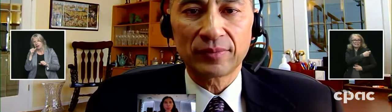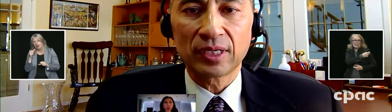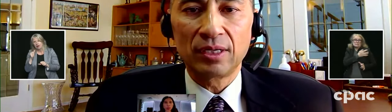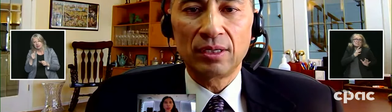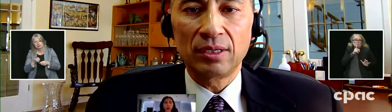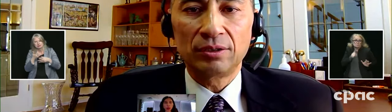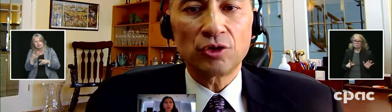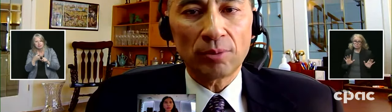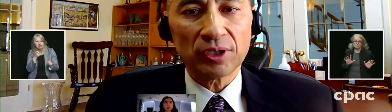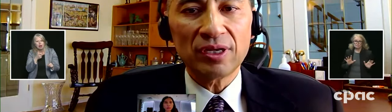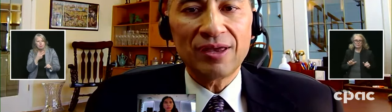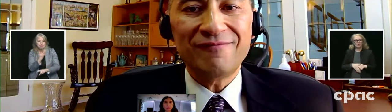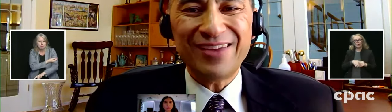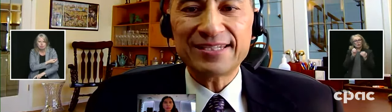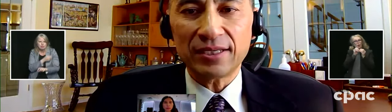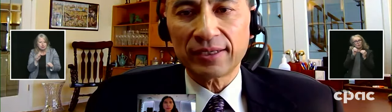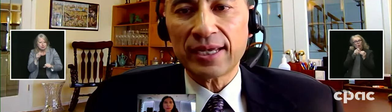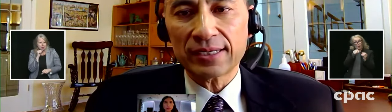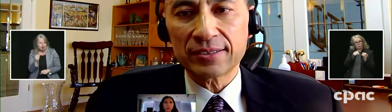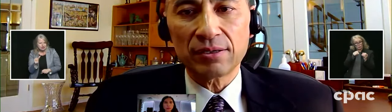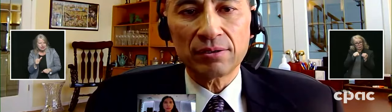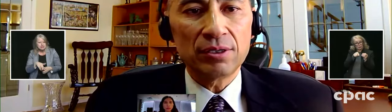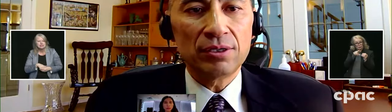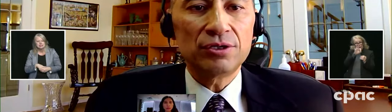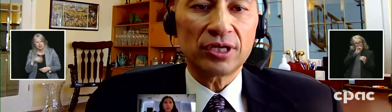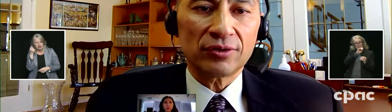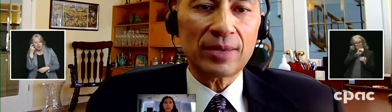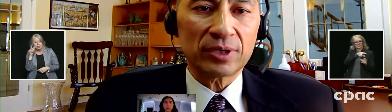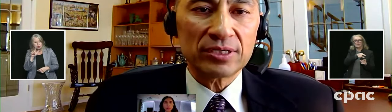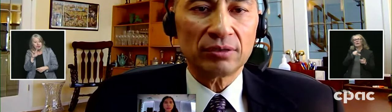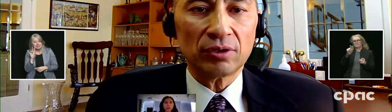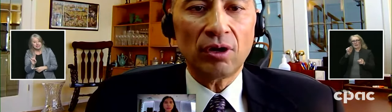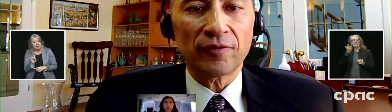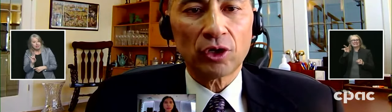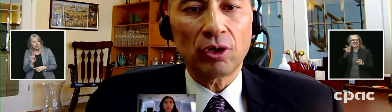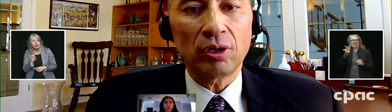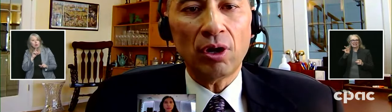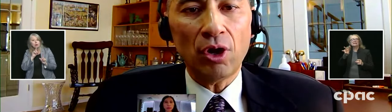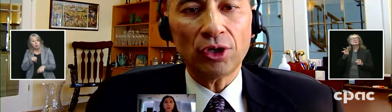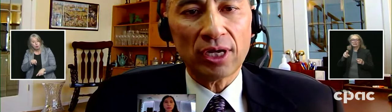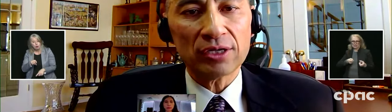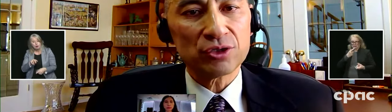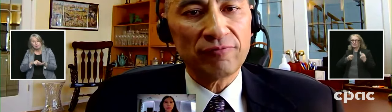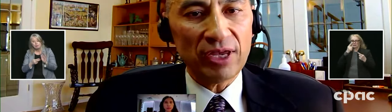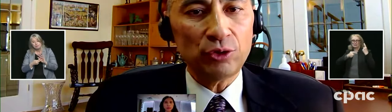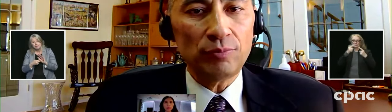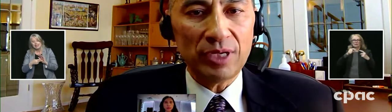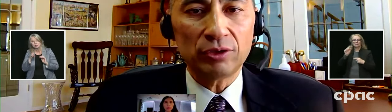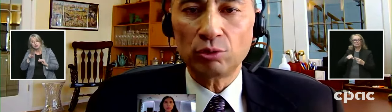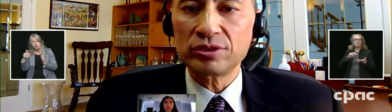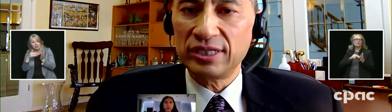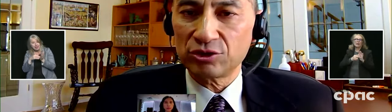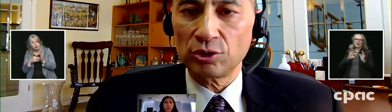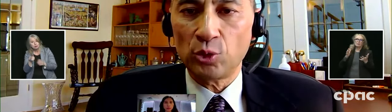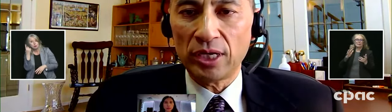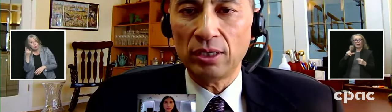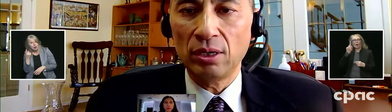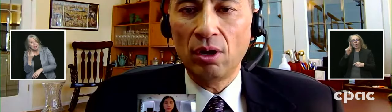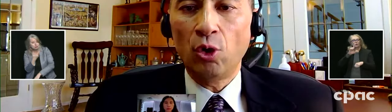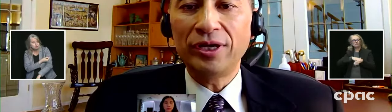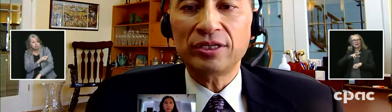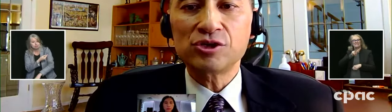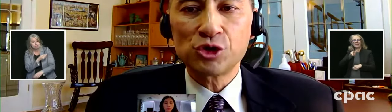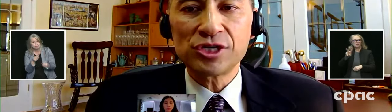vaccin. De ce nombre, 27 réactions, ce qui représente environ un cas sur 22 000 doses